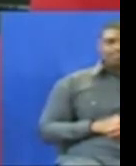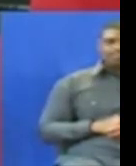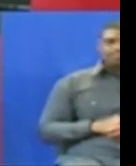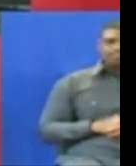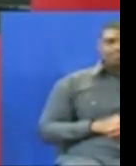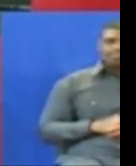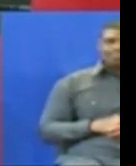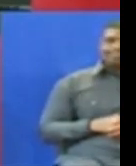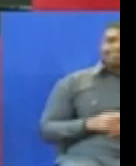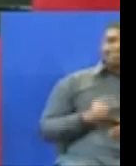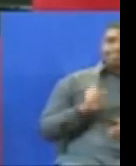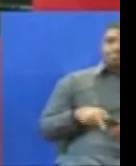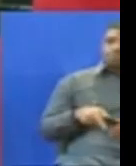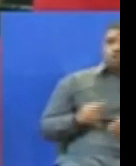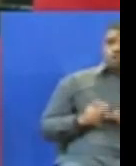Tunao mihimili mitatu